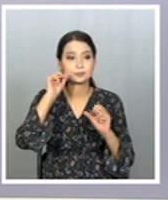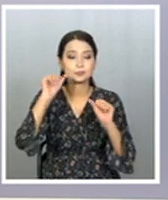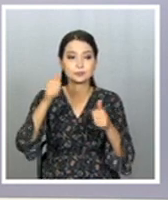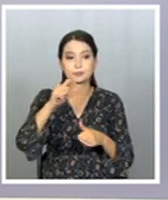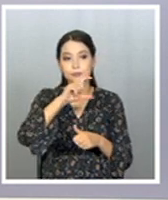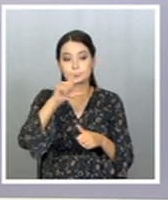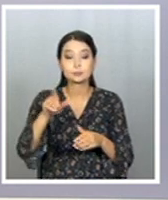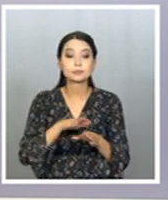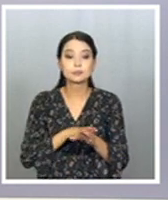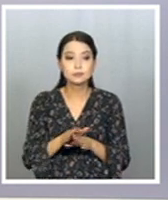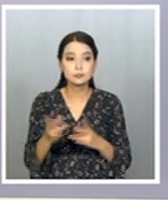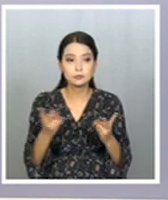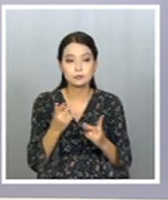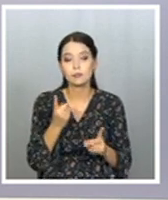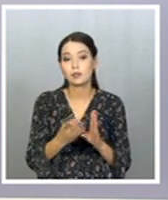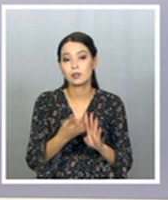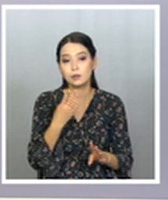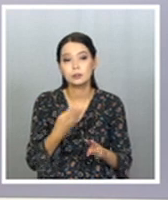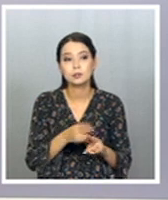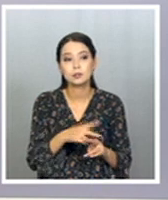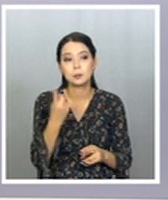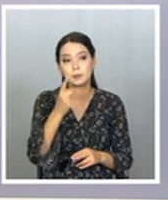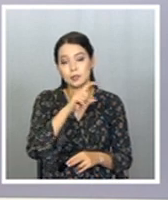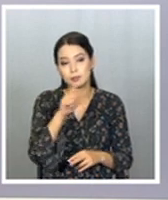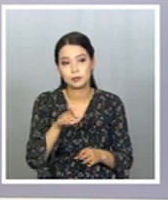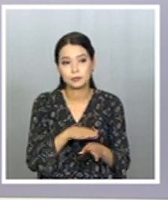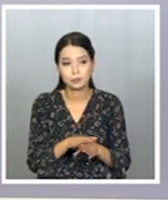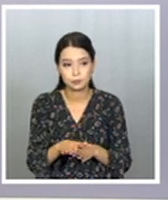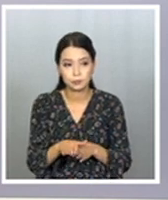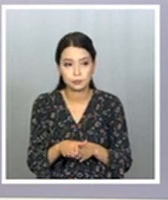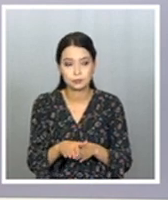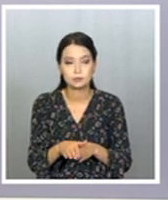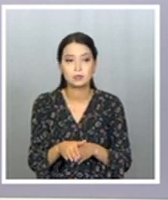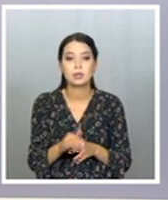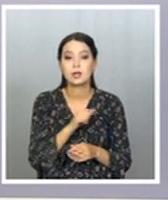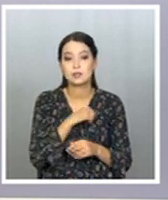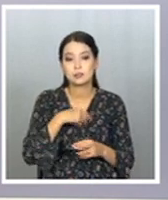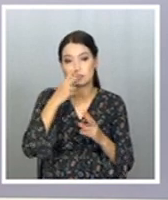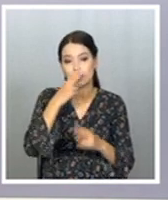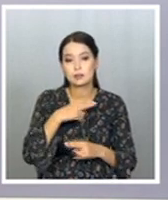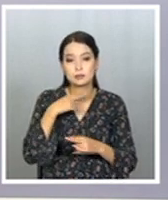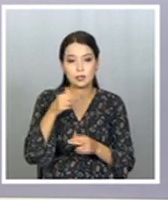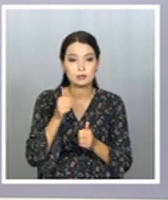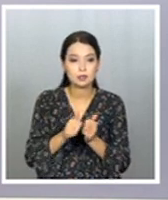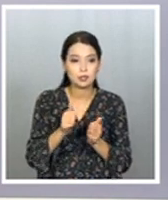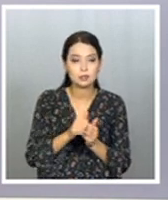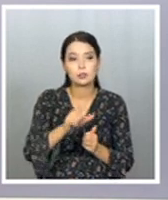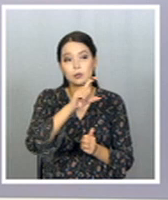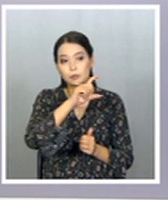дейді. Алдыменен бірінші өрнекті есептейік. Демек, қарап отырсаңыздар, барлығында біз